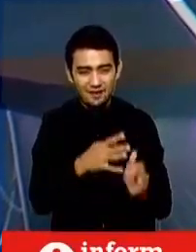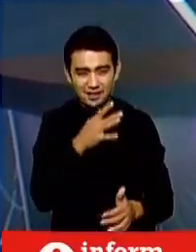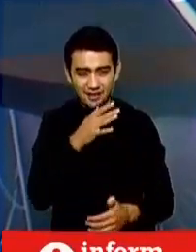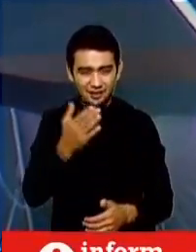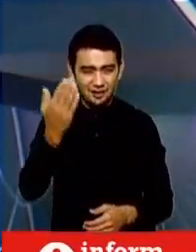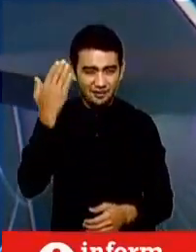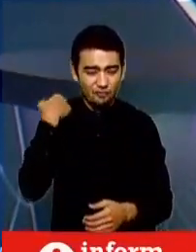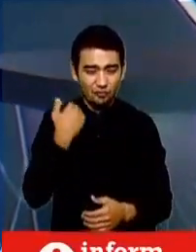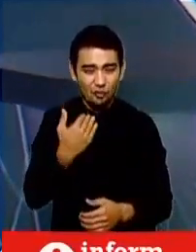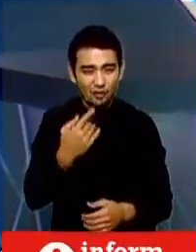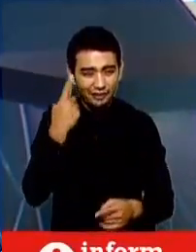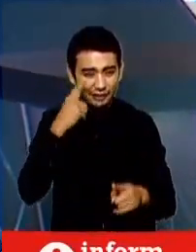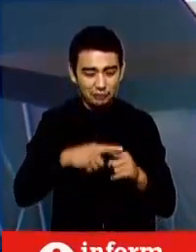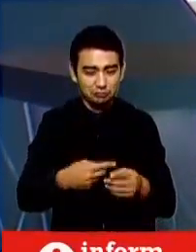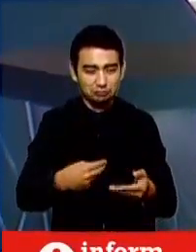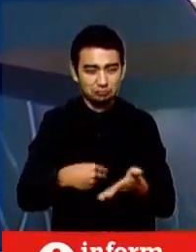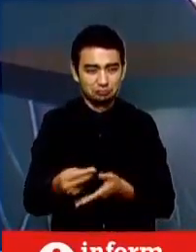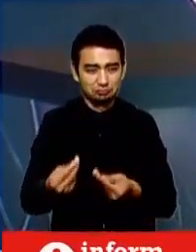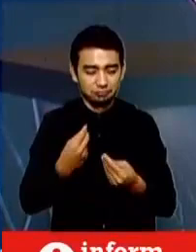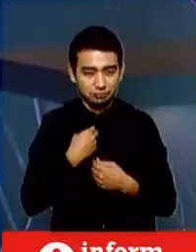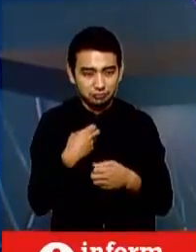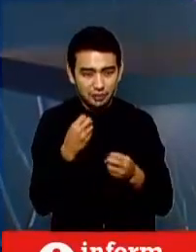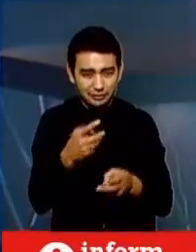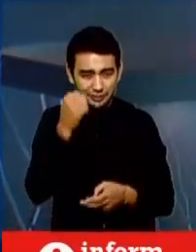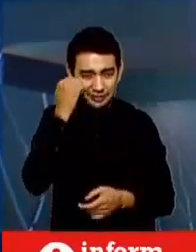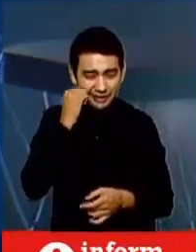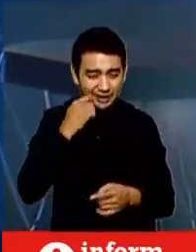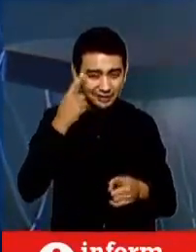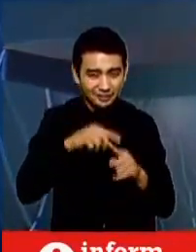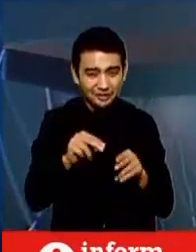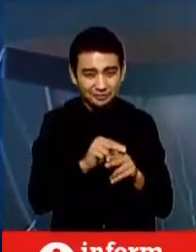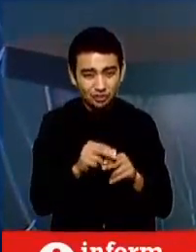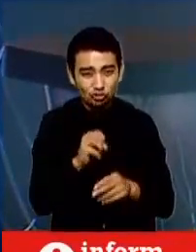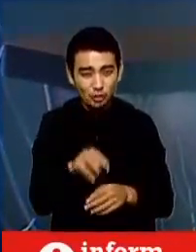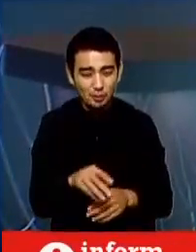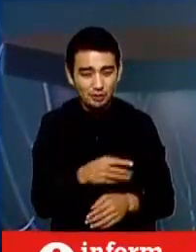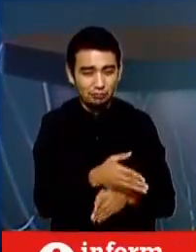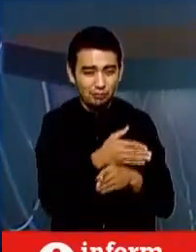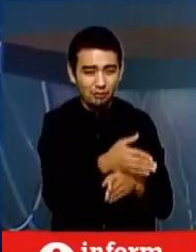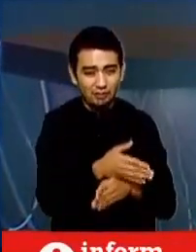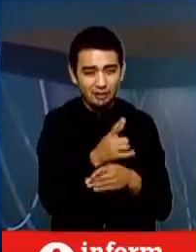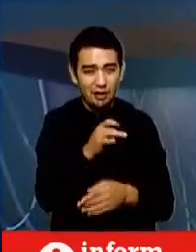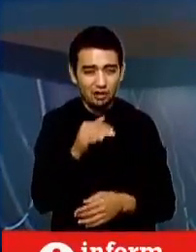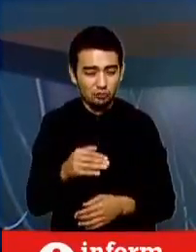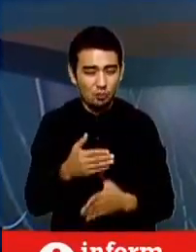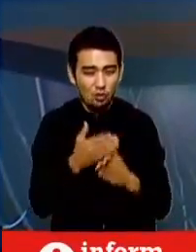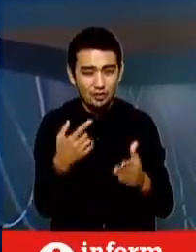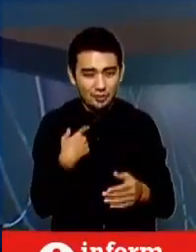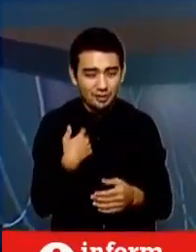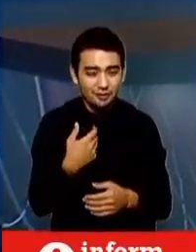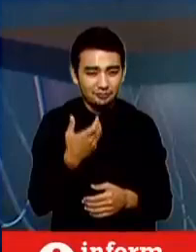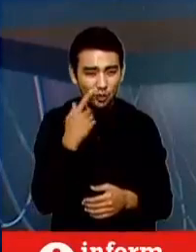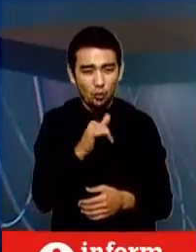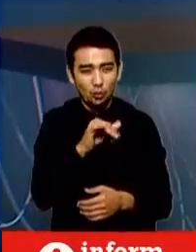өрт сөндіру техникасын ұсынған айтады. Алайда тозған техниканың жүргенінен гаражда тұрғаны көп дейді. Сондықтан оны қолданбай